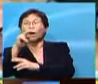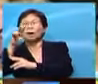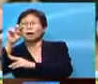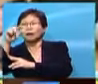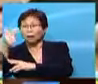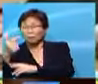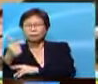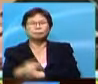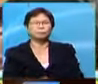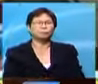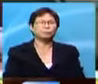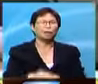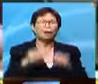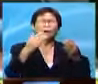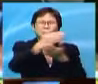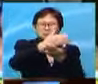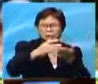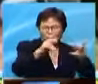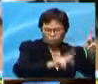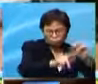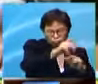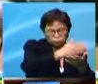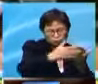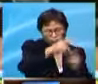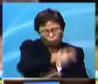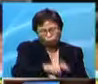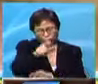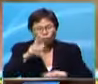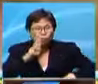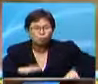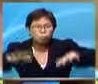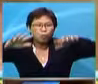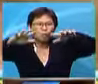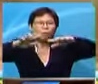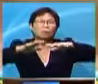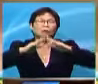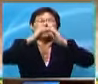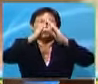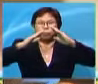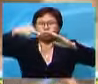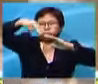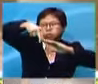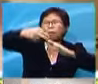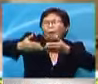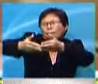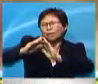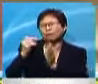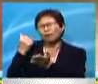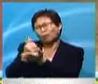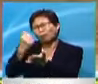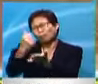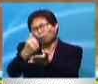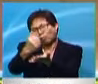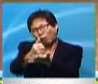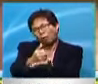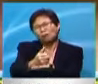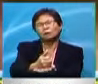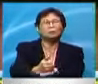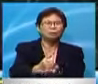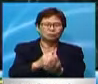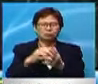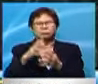hube sebilangan penduduk terperangkap di atas Bumbung rumah dan menanti bantuan di jangsi pula banjir memusnahkan